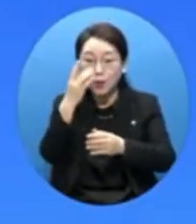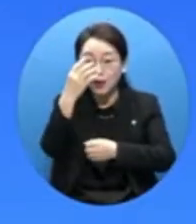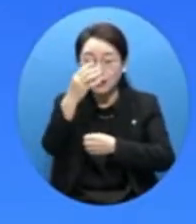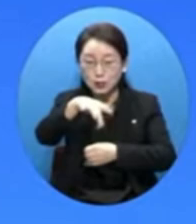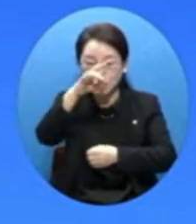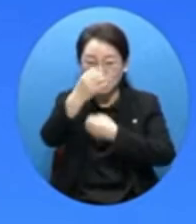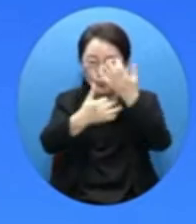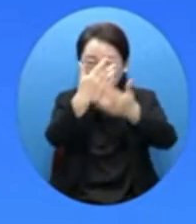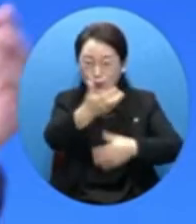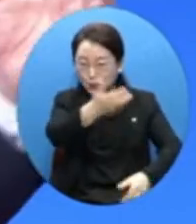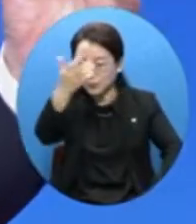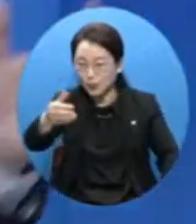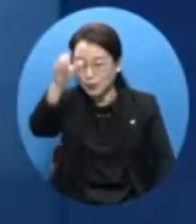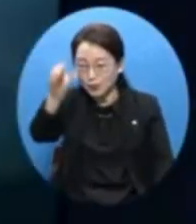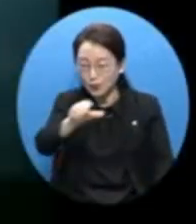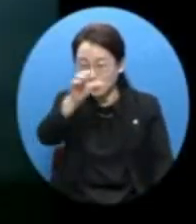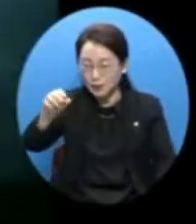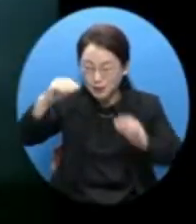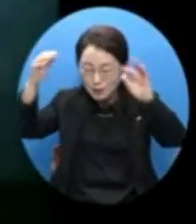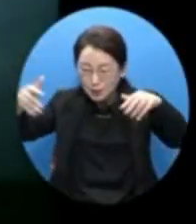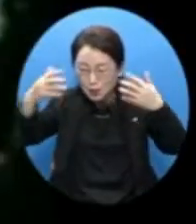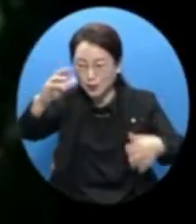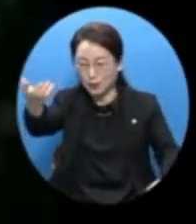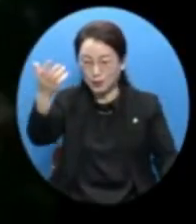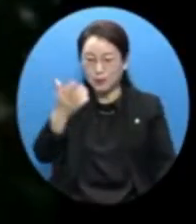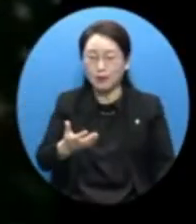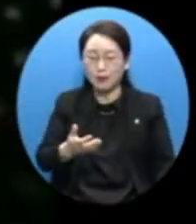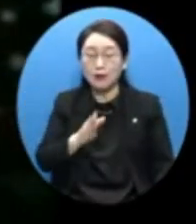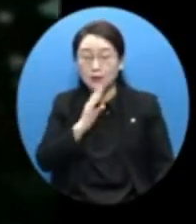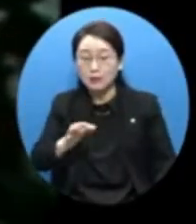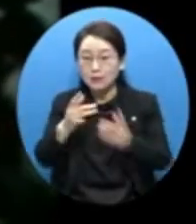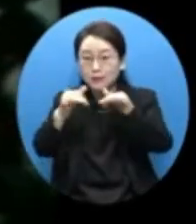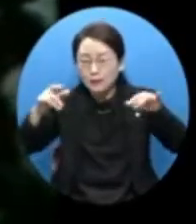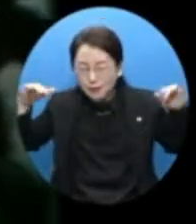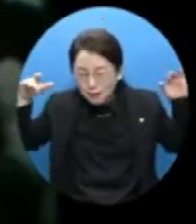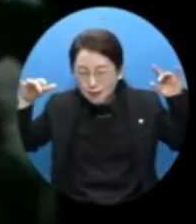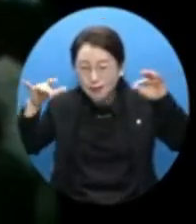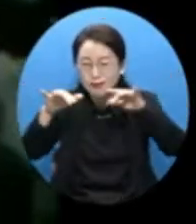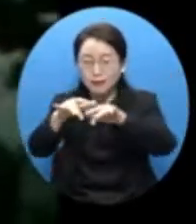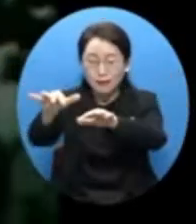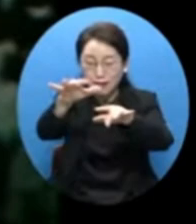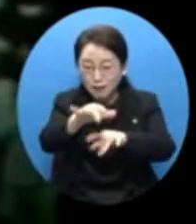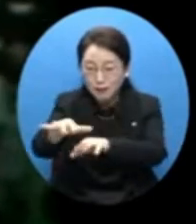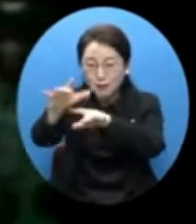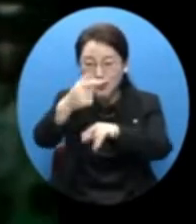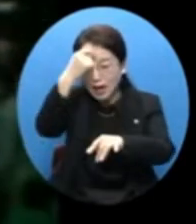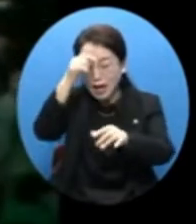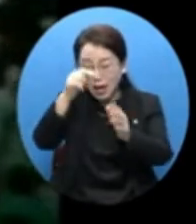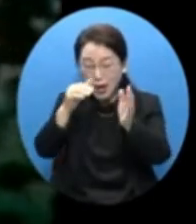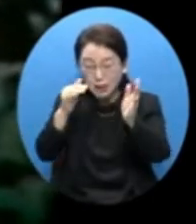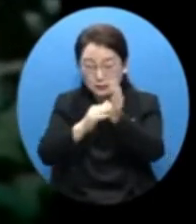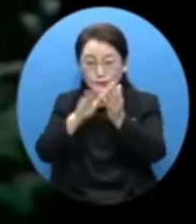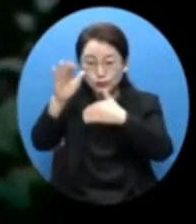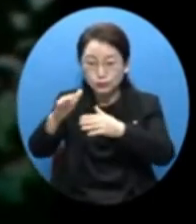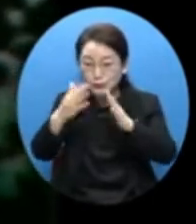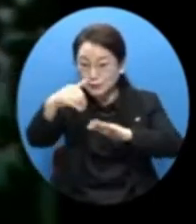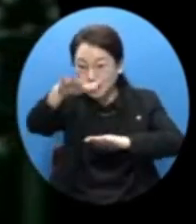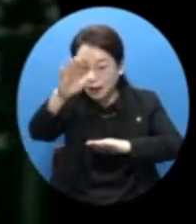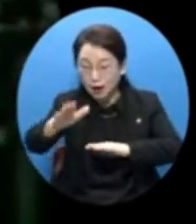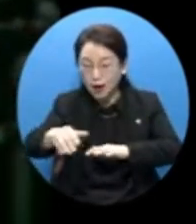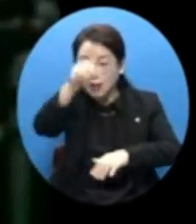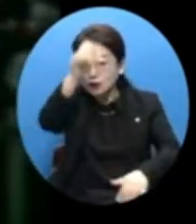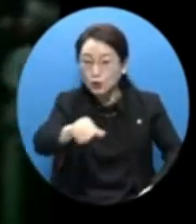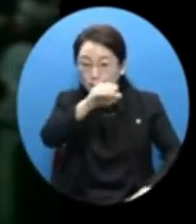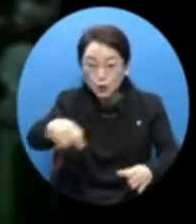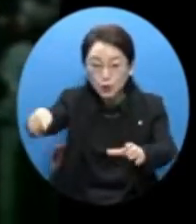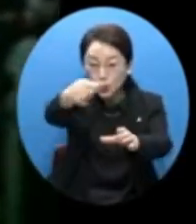불어오고 서대문 시원에 성령의 바람이 불어왔습니다. 얼마나 많은 사람들이 몰려왔는지 예배가 끝나고 나갈 때는 서대문 로타리가 완전히 다